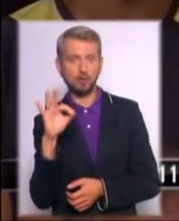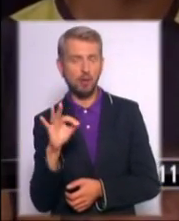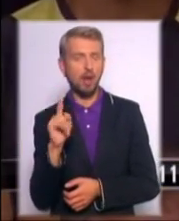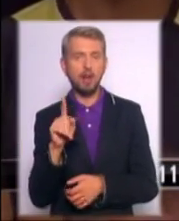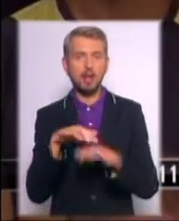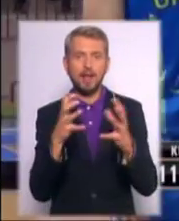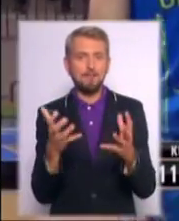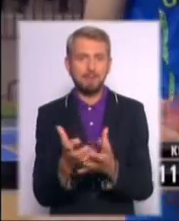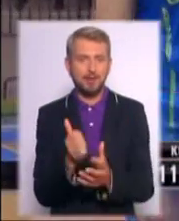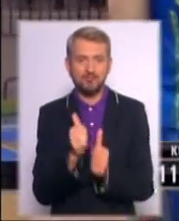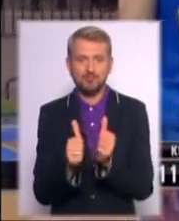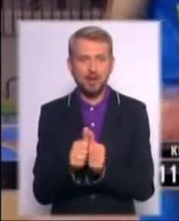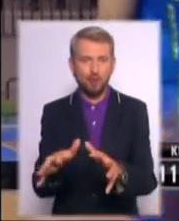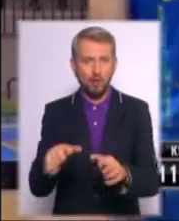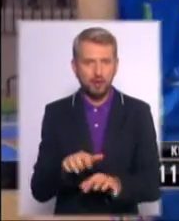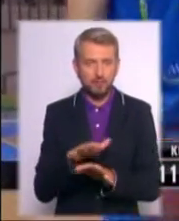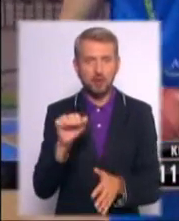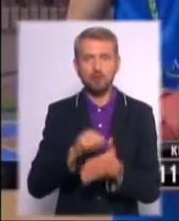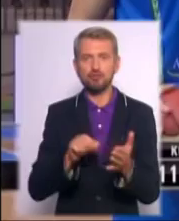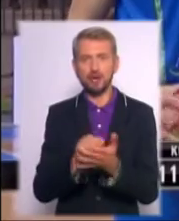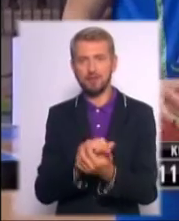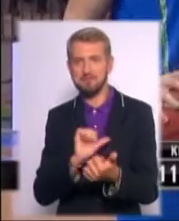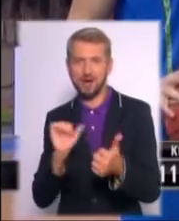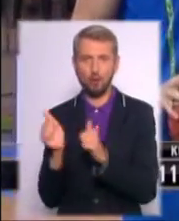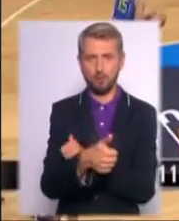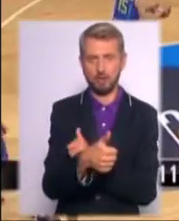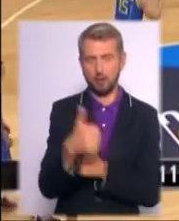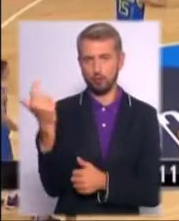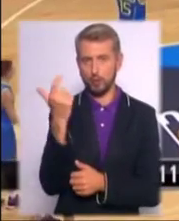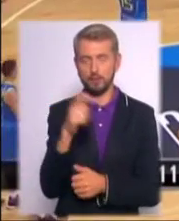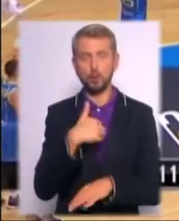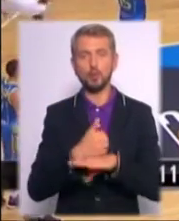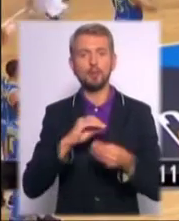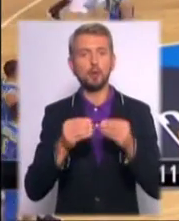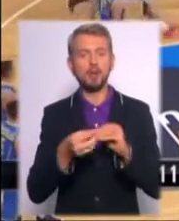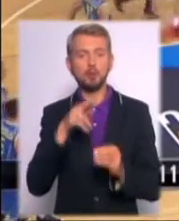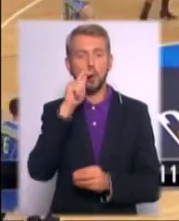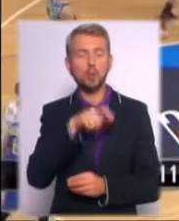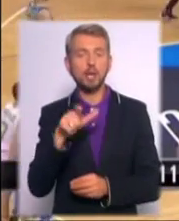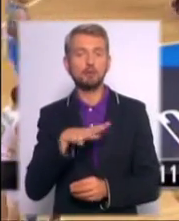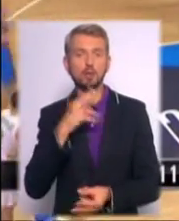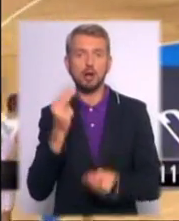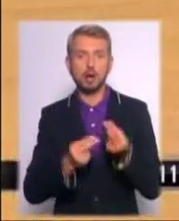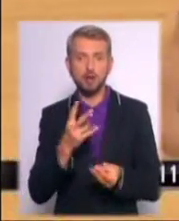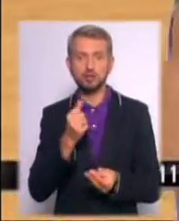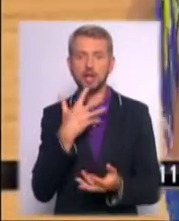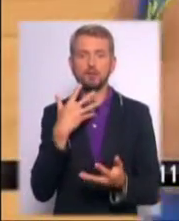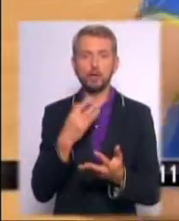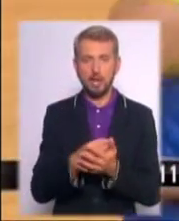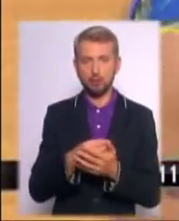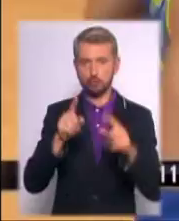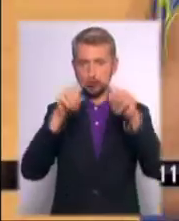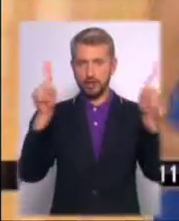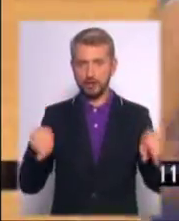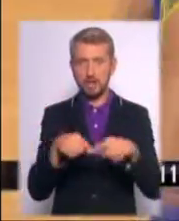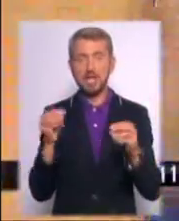до наших бігменів через перехоплення господарів. Головною проблемою для українців була гра на своєму щиті, а саме